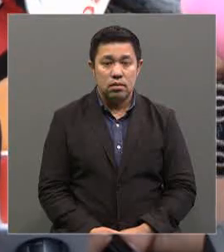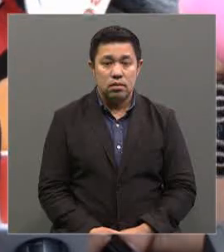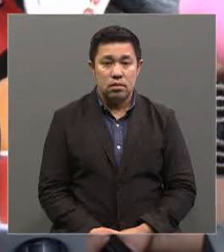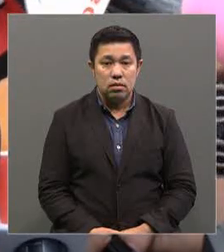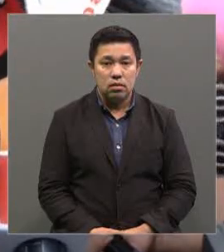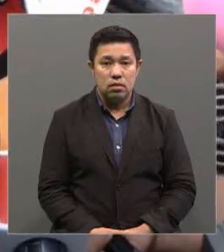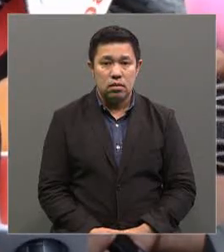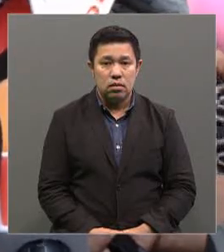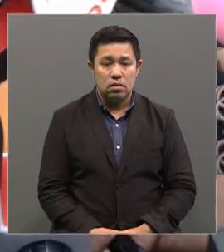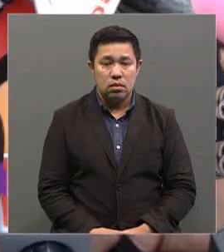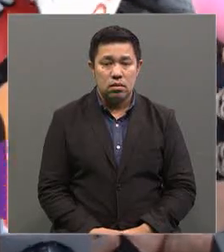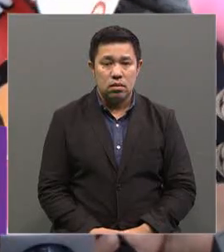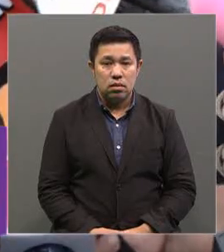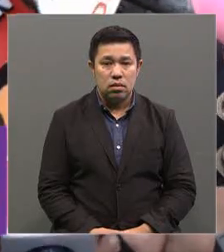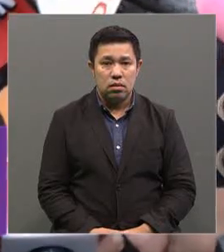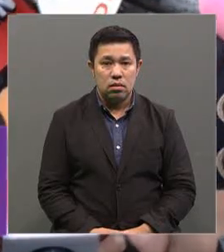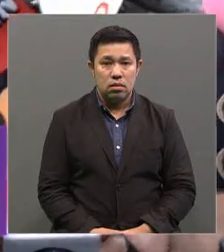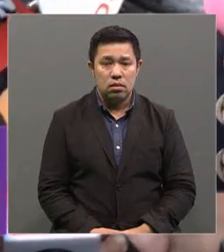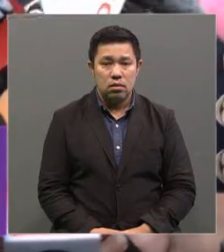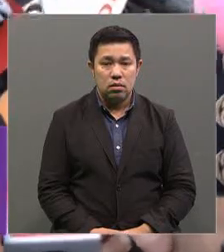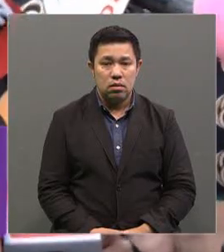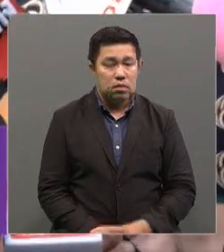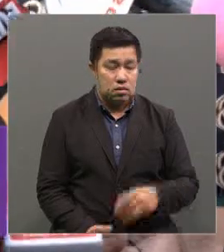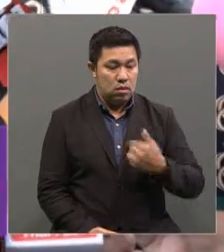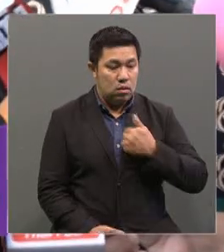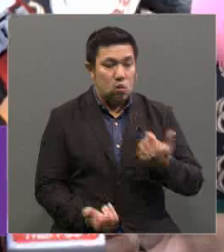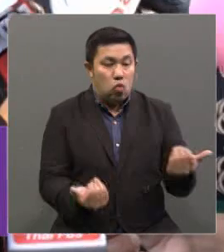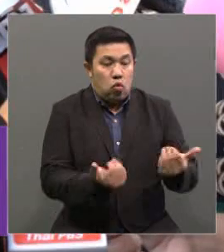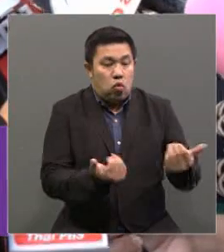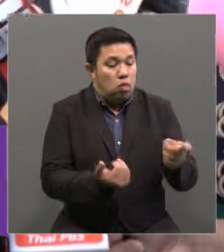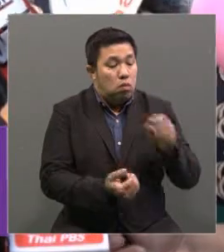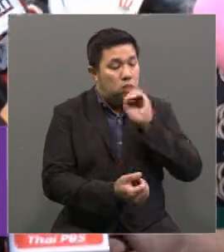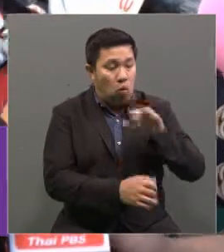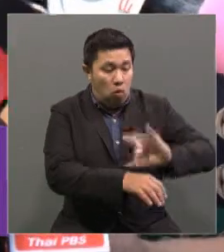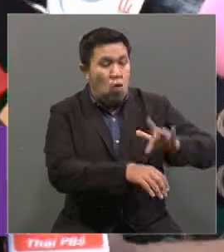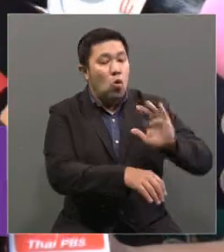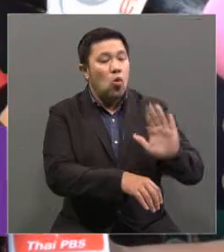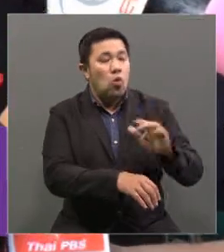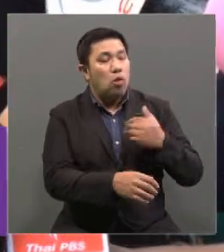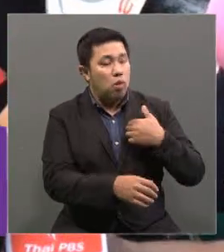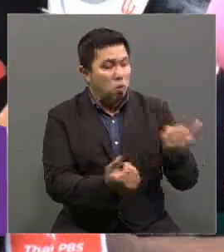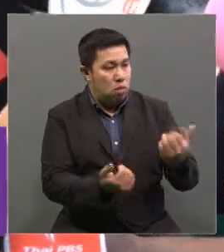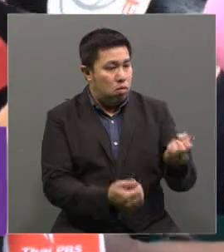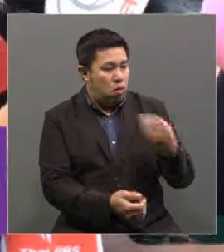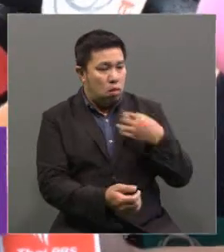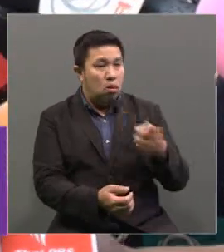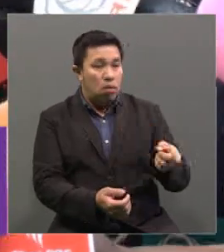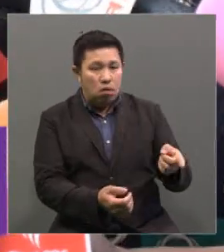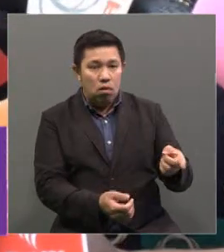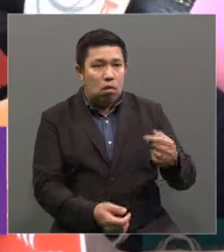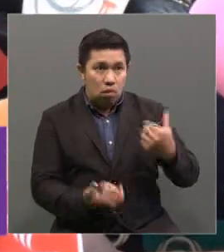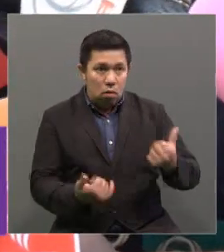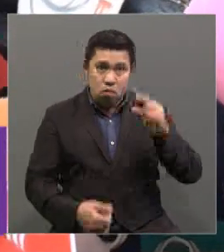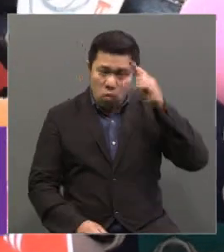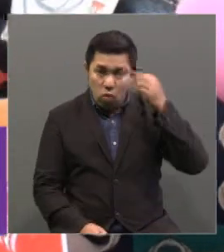เด็กอะพูดออกมาด้วยความที่เราไม่ได้บรีฟให้เขาพูดหรือว่าอะไรพูดตอนนั้นลูกก็ตกใจเหมือนกันที่เขาพูดซึ่งเขาไม่ได้รู้ด้วยซ้ำว่